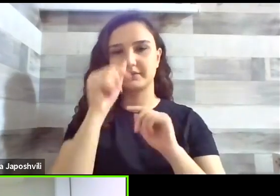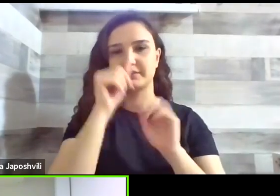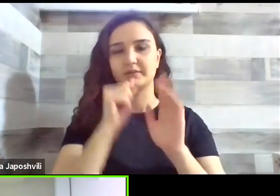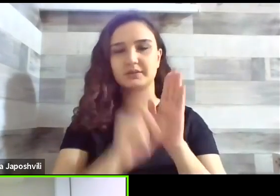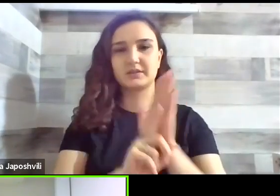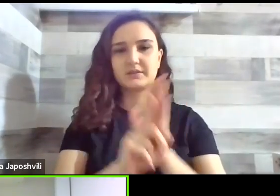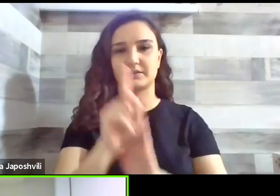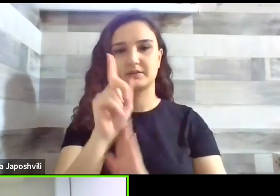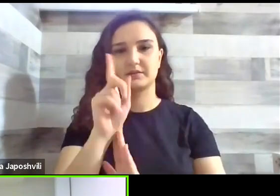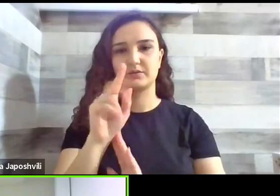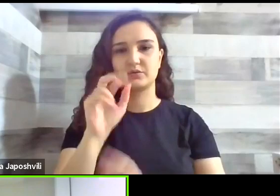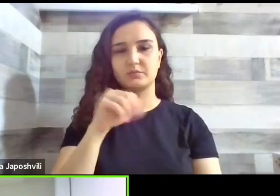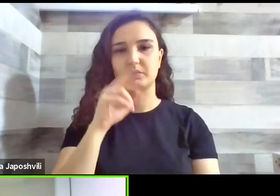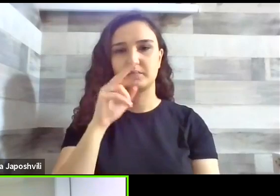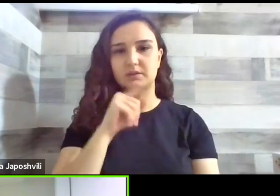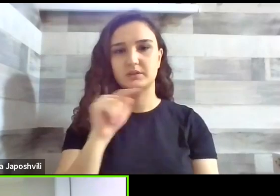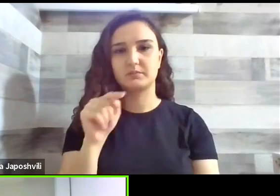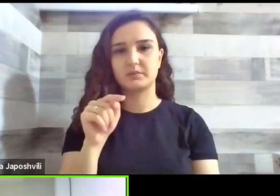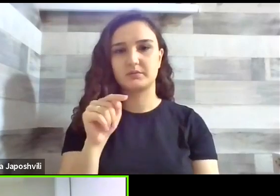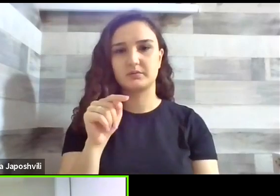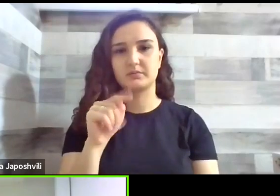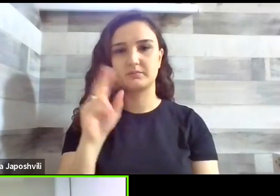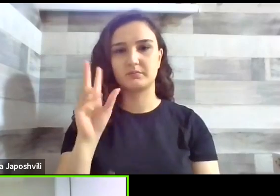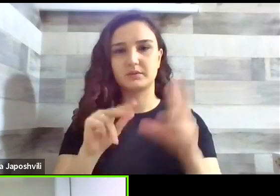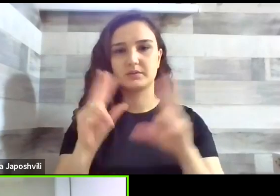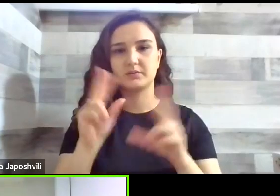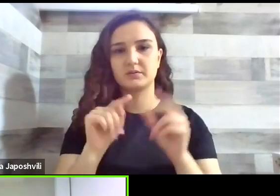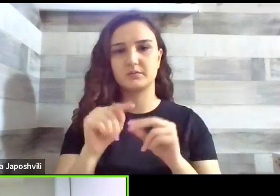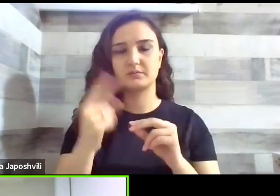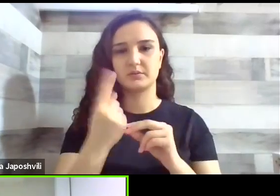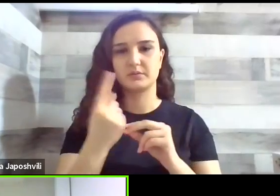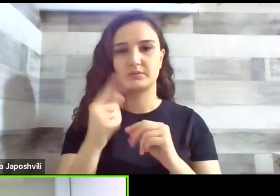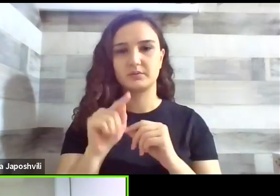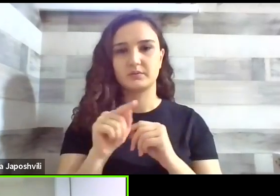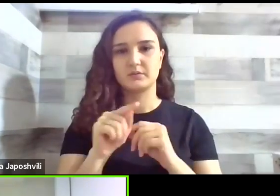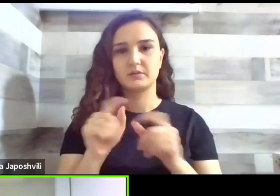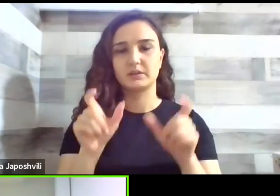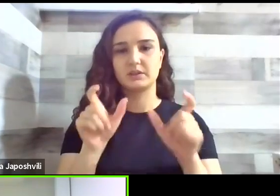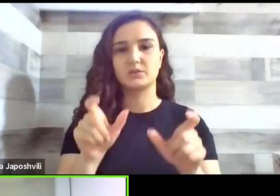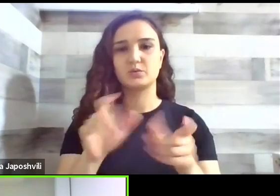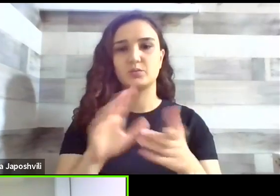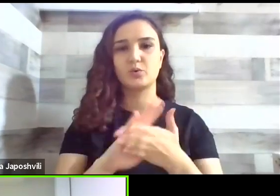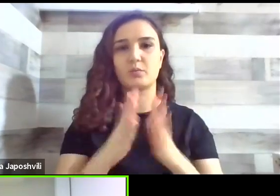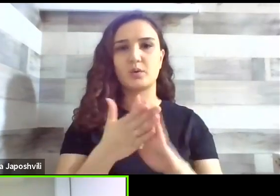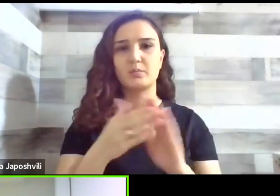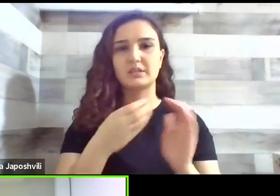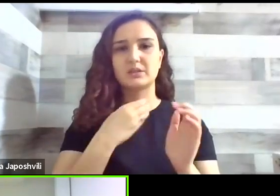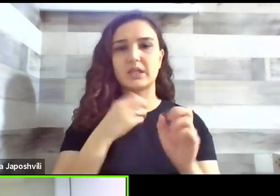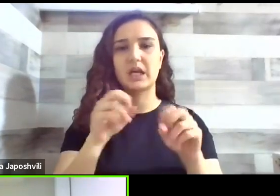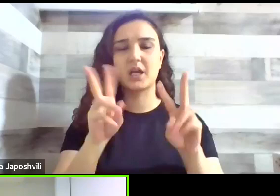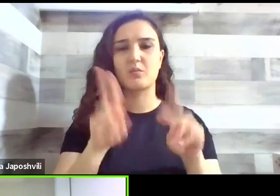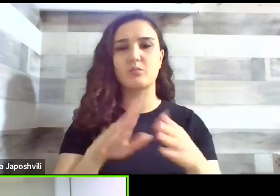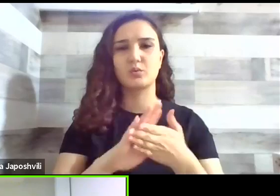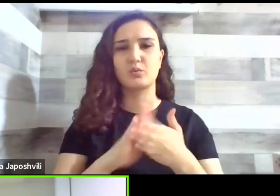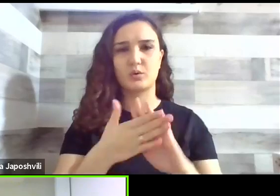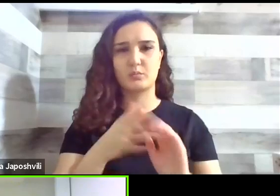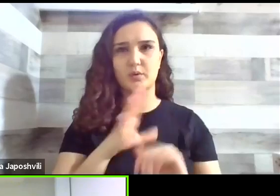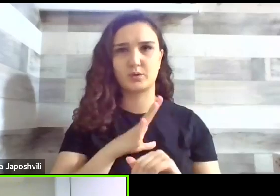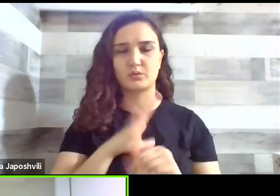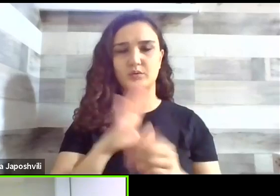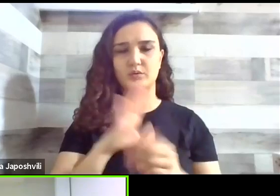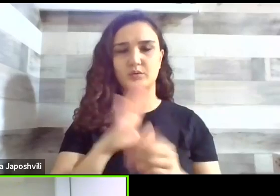დავიწყეთ, შეგავცდები, პრინციპში აი პირველი ამ კრიზისული მდგომარეობიდან, რაც საგანგებო მდგომარეობა შეიქმნა